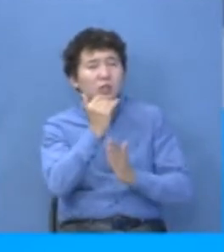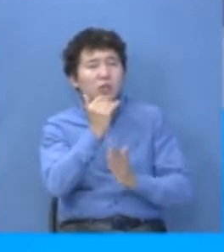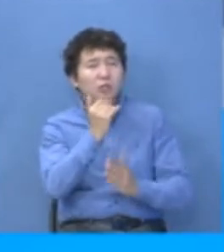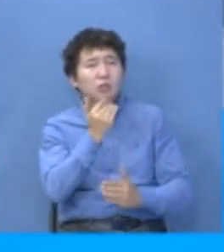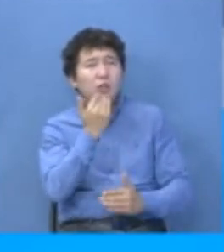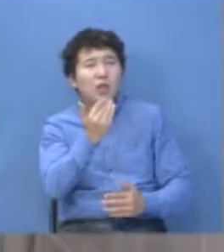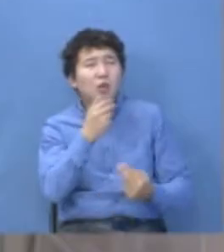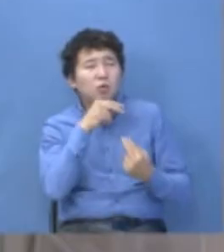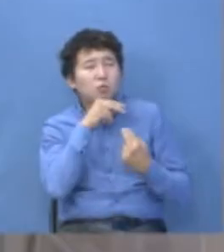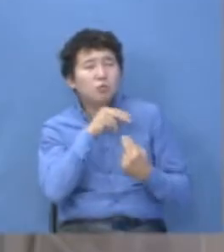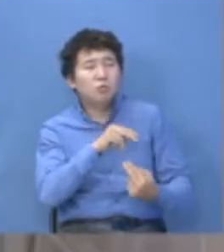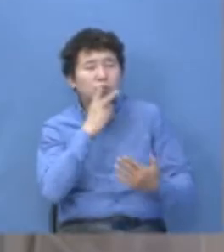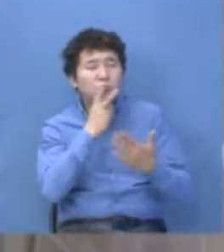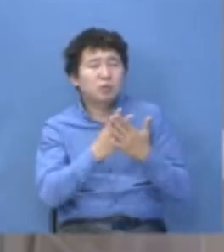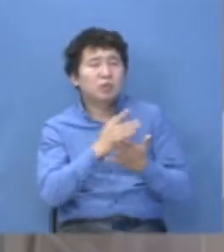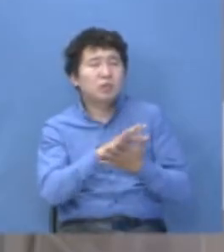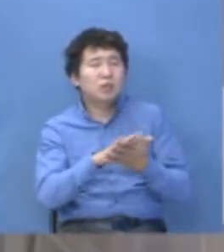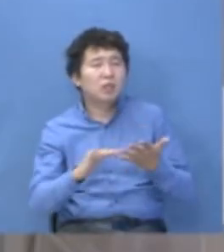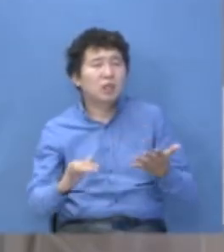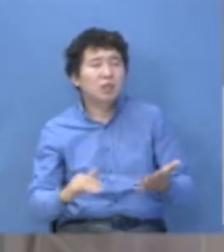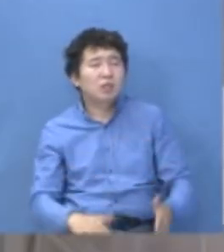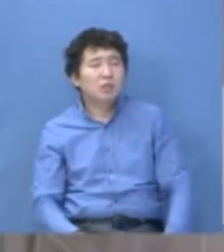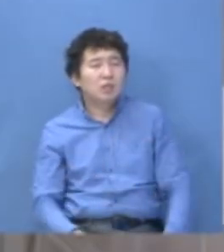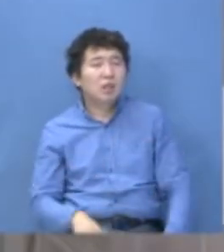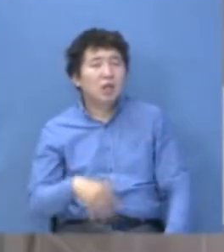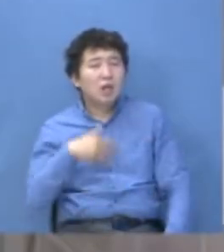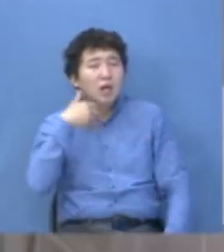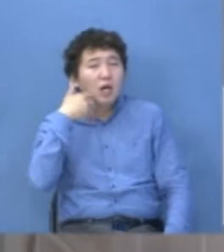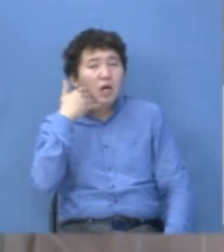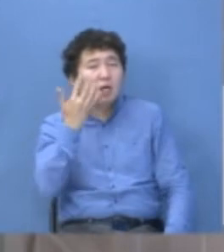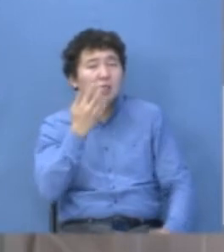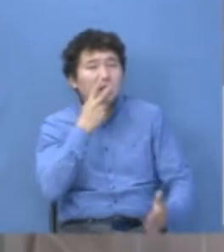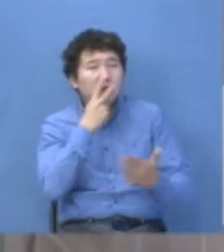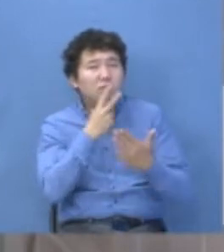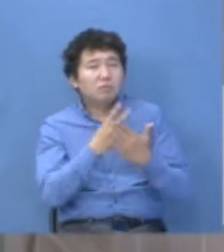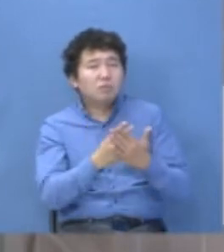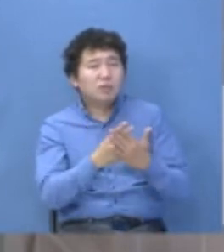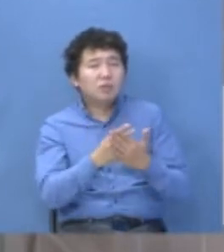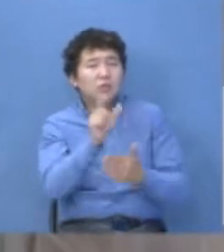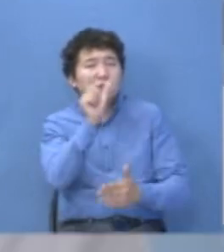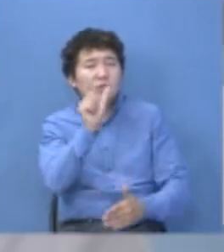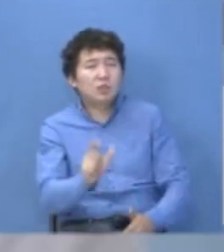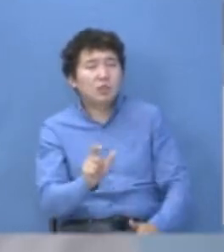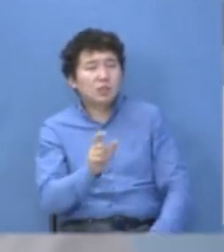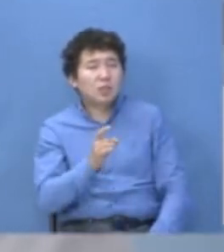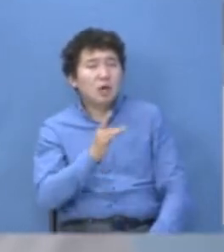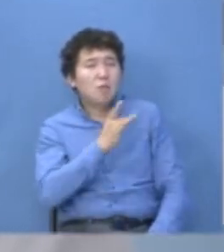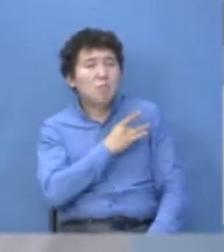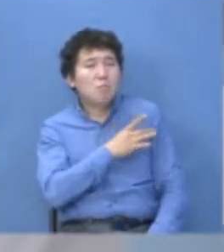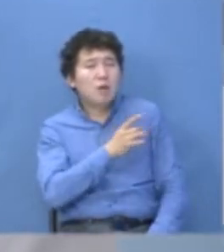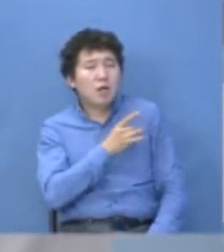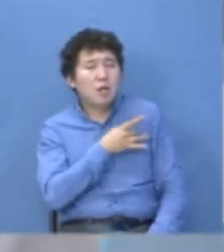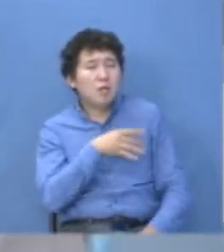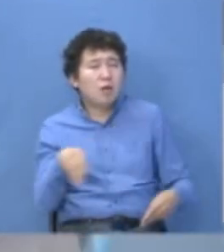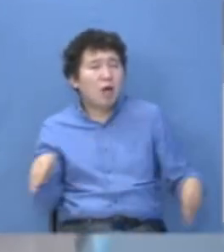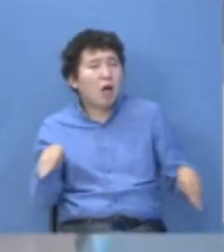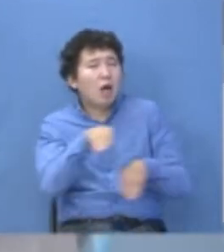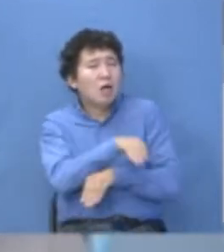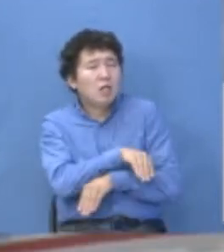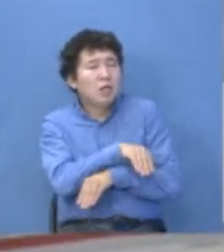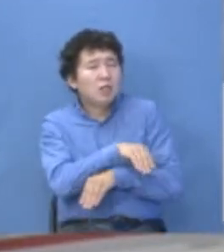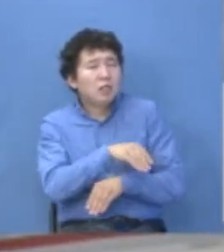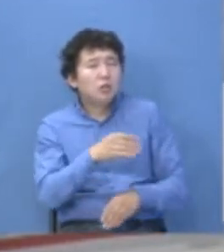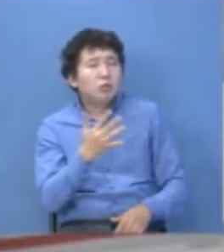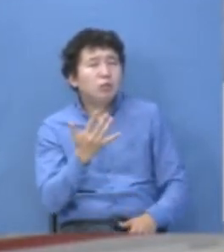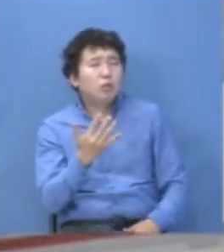сюжете. Когда мы видим человека в белом халате, то неизменно чувствуем уважение. Представить только, сколько